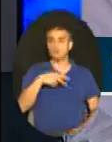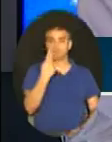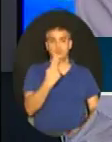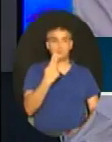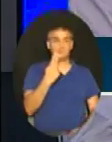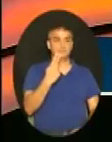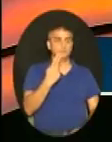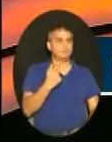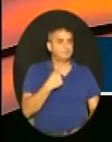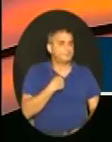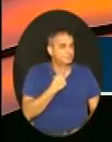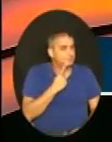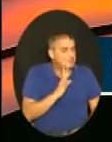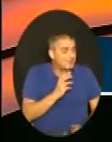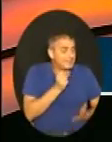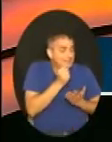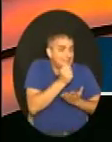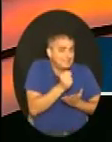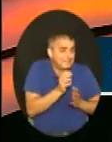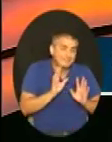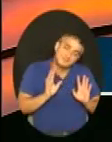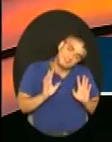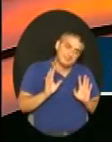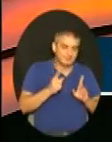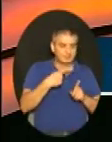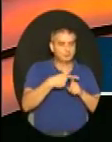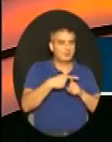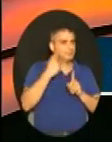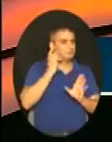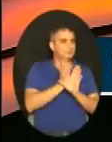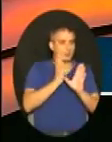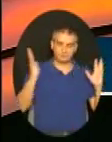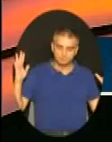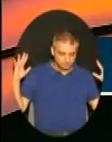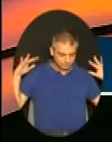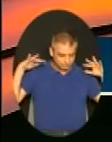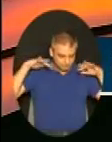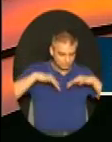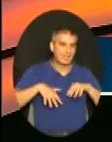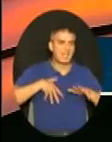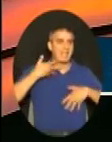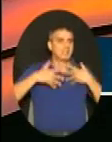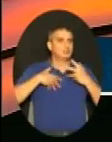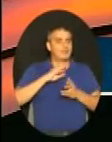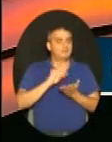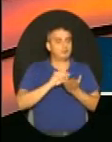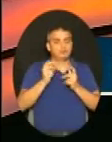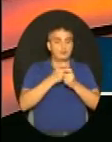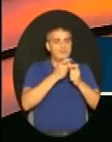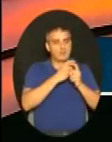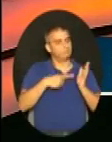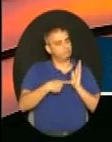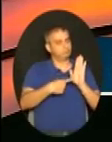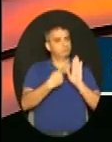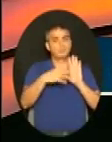דו-שנתי. ואני אומר, תקציב הוא צומת פסיכולוגית של התנגזות כל הרגשות וכל הצורך של המפלגות